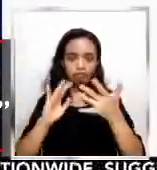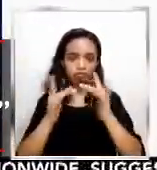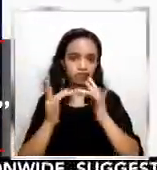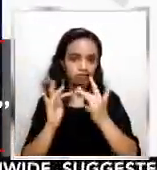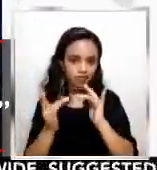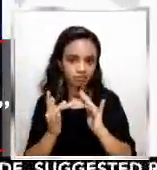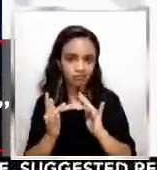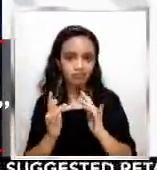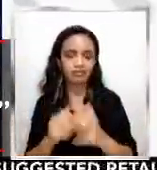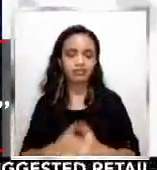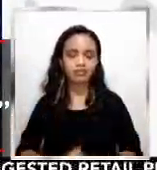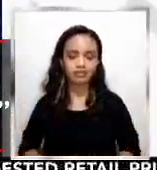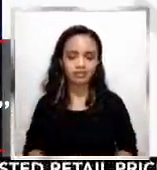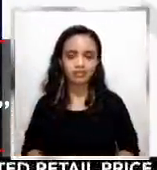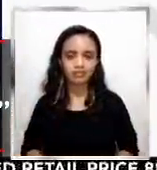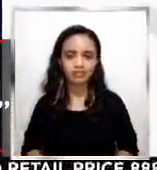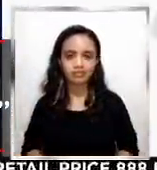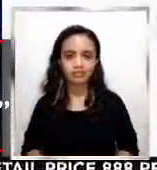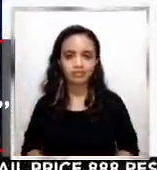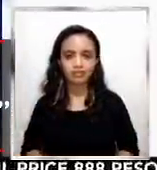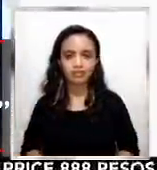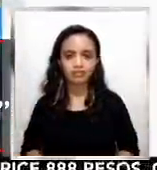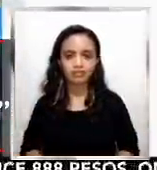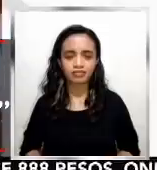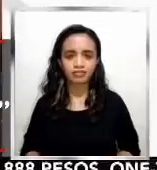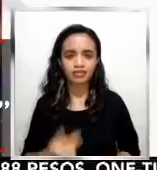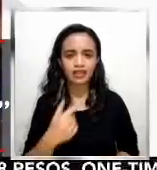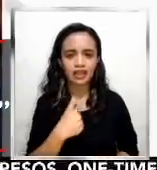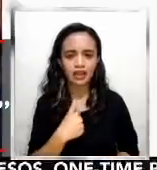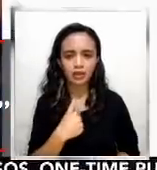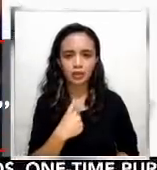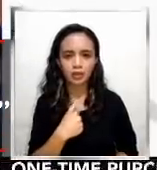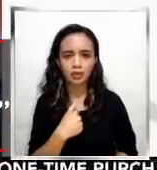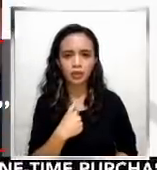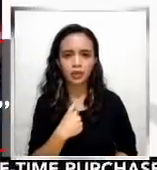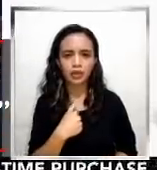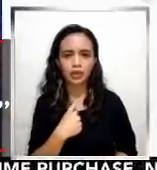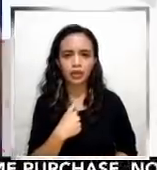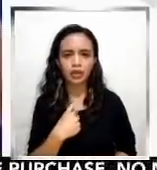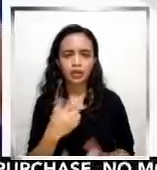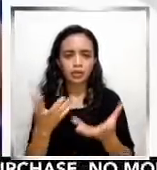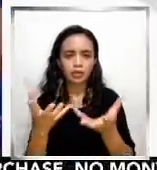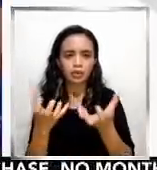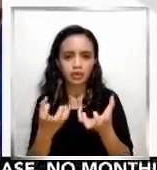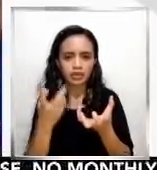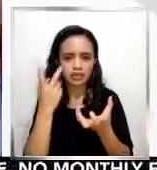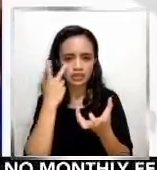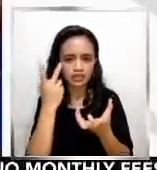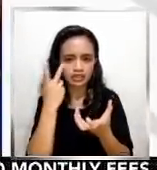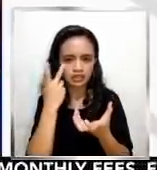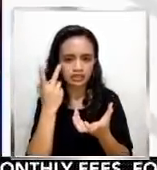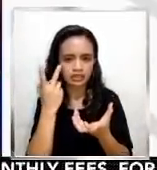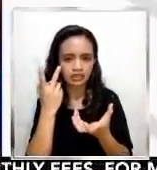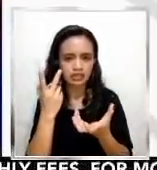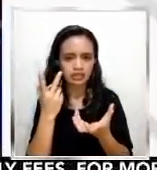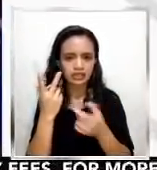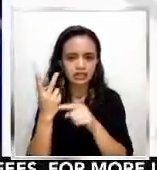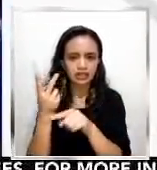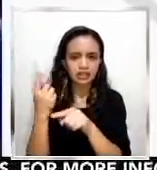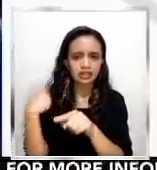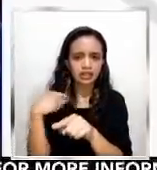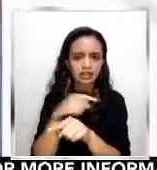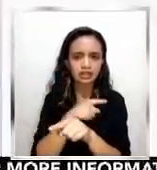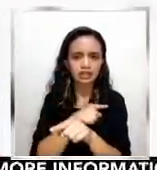Ang iyahang pangandoy nga, mahuman lang niya. Paiskila yung mga anak, bisandag, wala igrado siya. Basta yung mga anak, matapos